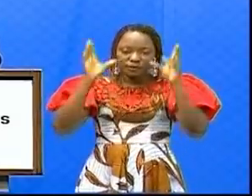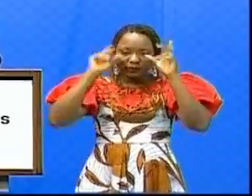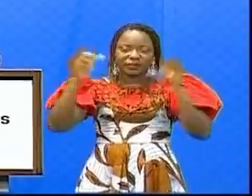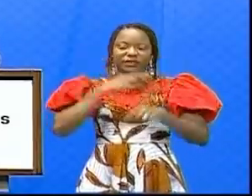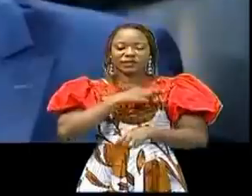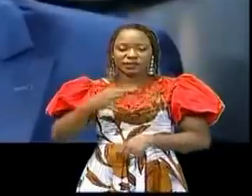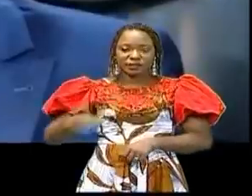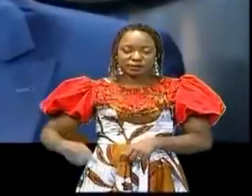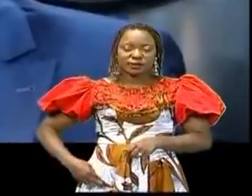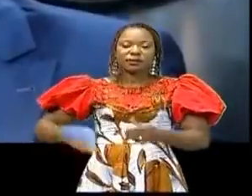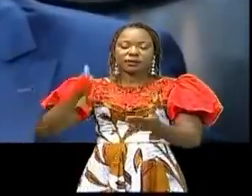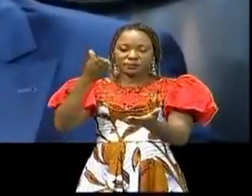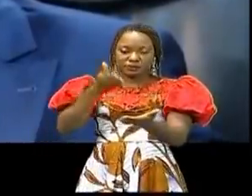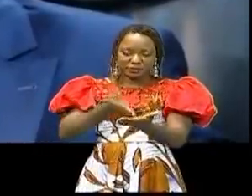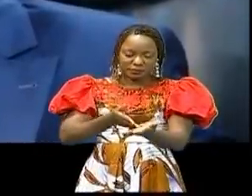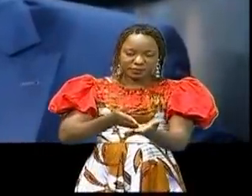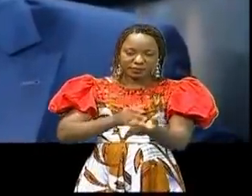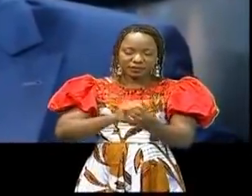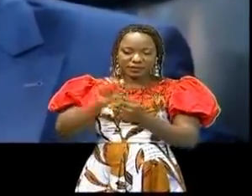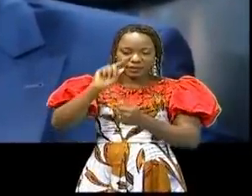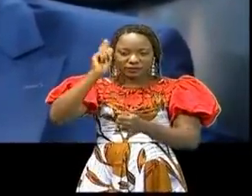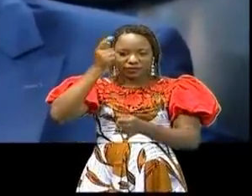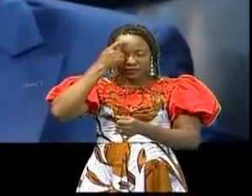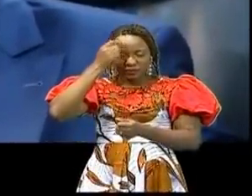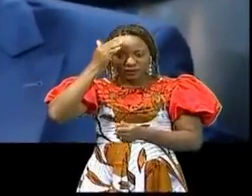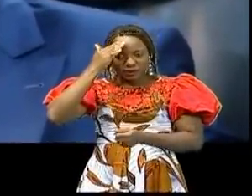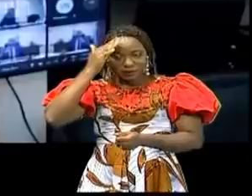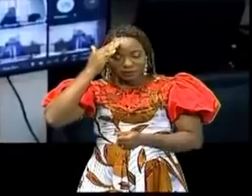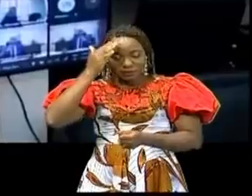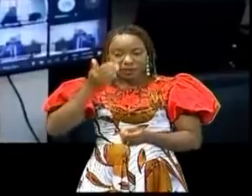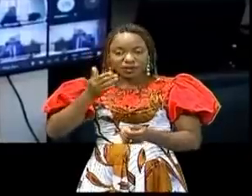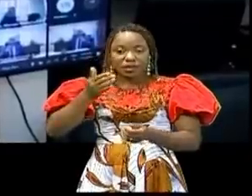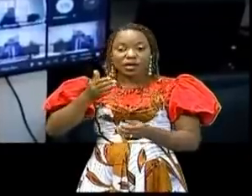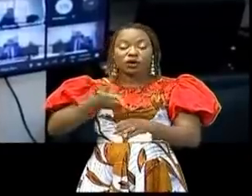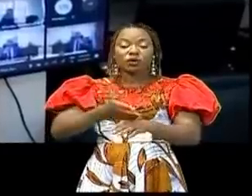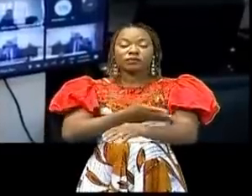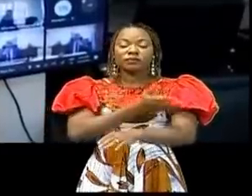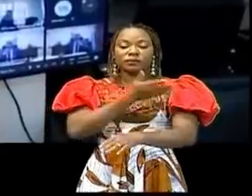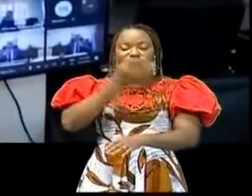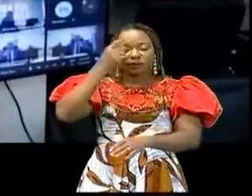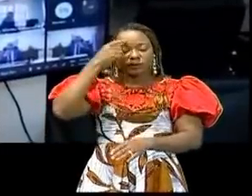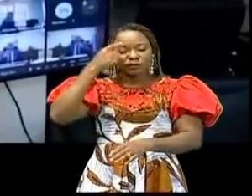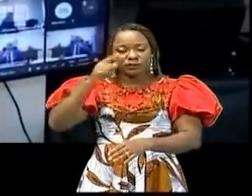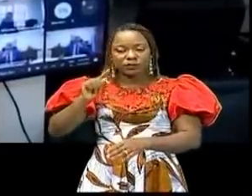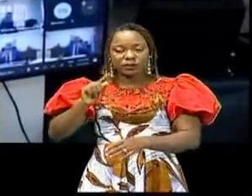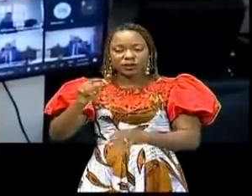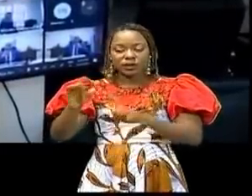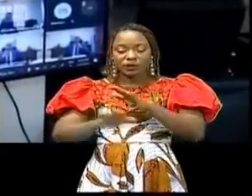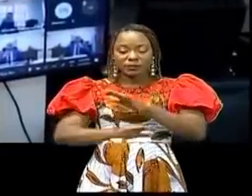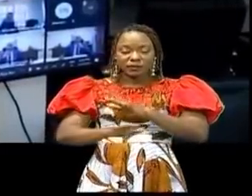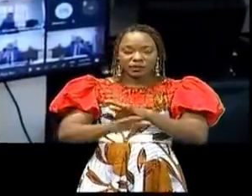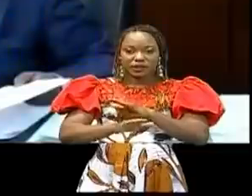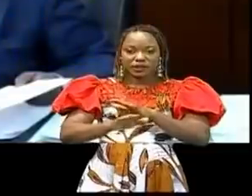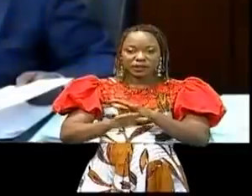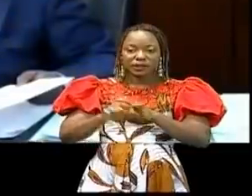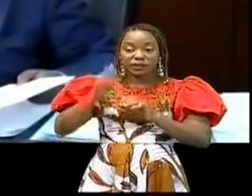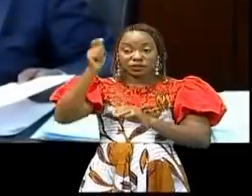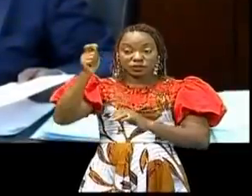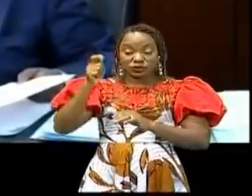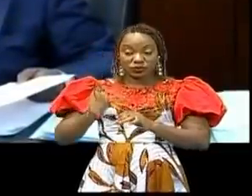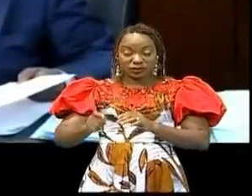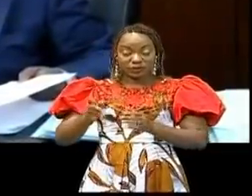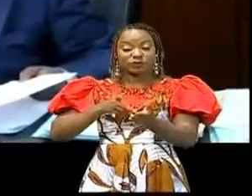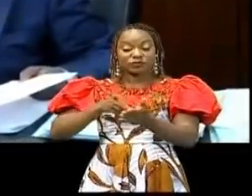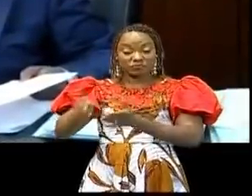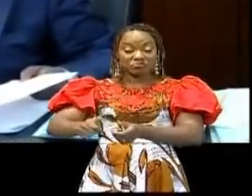République, concrétisée par le gouvernement, à savoir l'augmentation substantielle du traitement des bases des militaires et